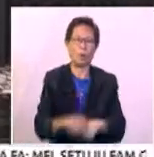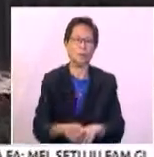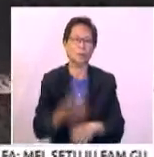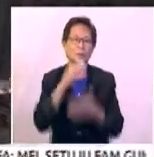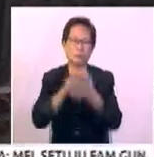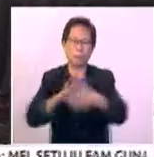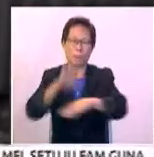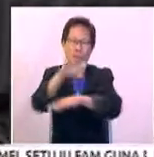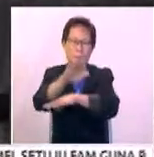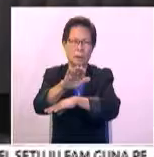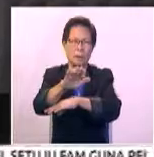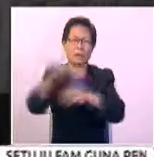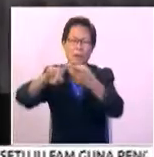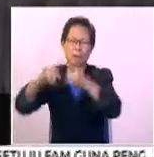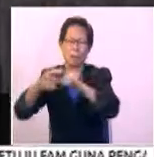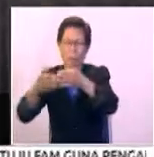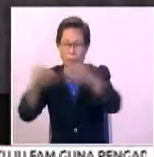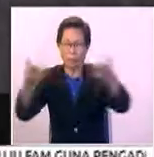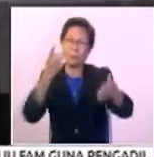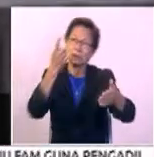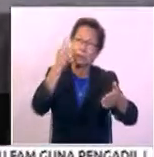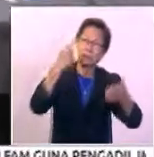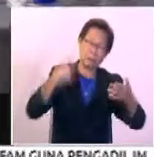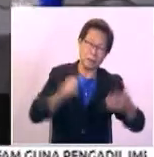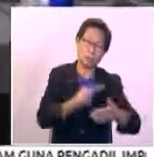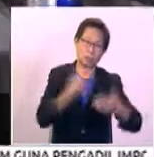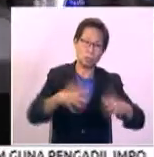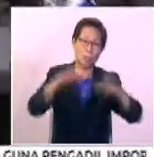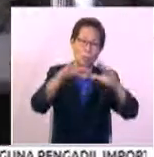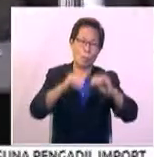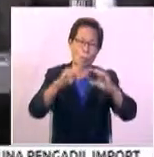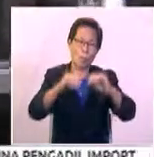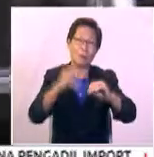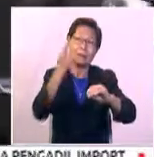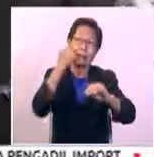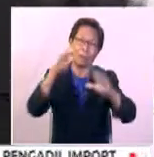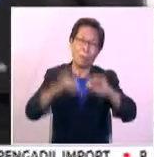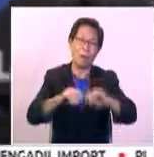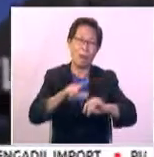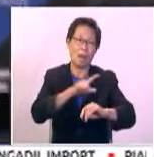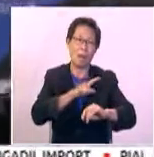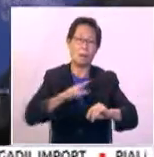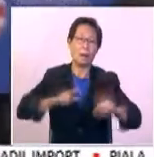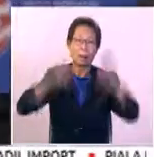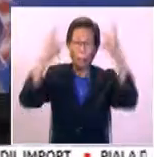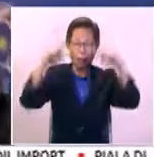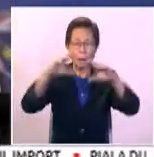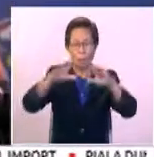Sebentar tadi kita telah mengadakan mesyuarat lembaga pengarah